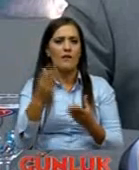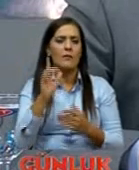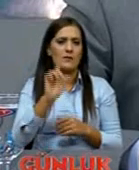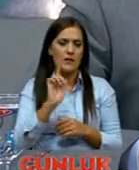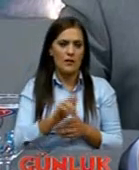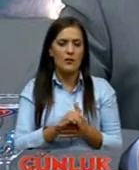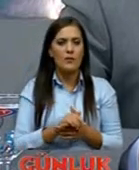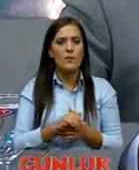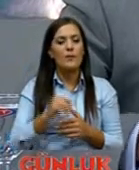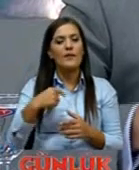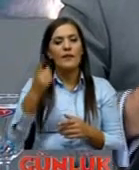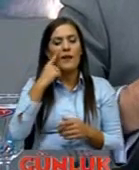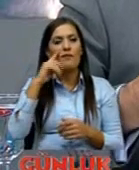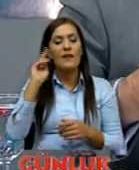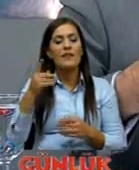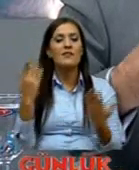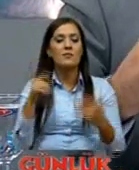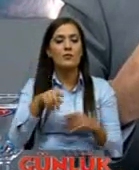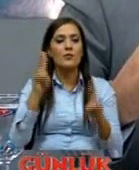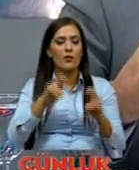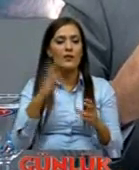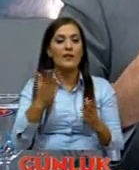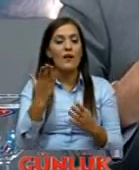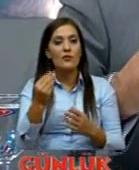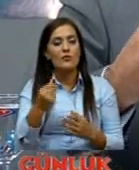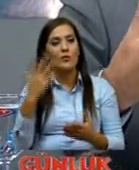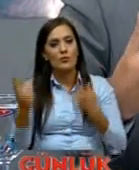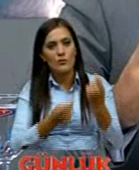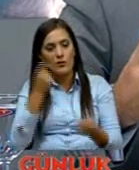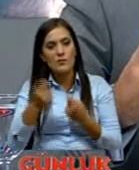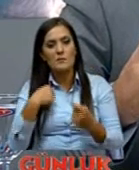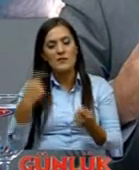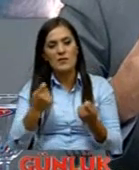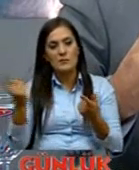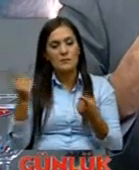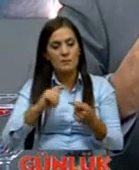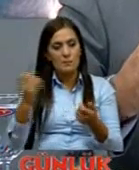verilmesi gerekir. Hı hı. Devletimizin inşallah bu konuya daha da eğilmesi, bizlerle işbirliği yapıp